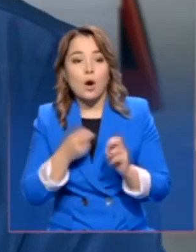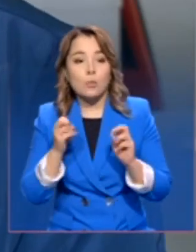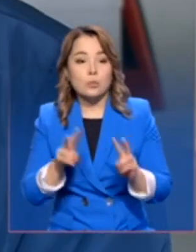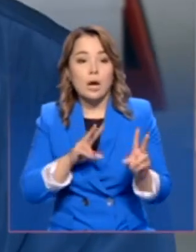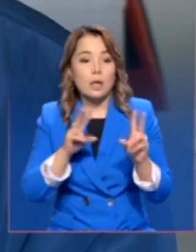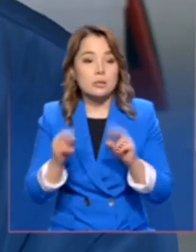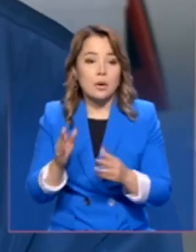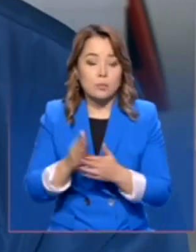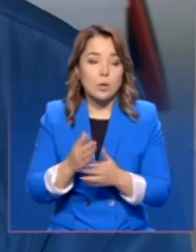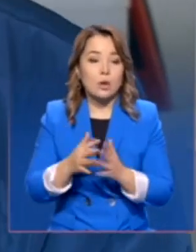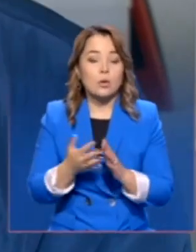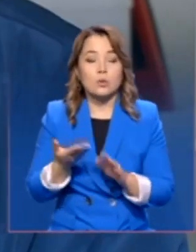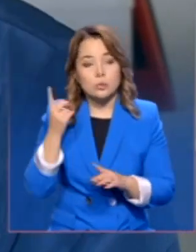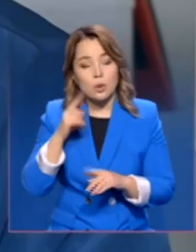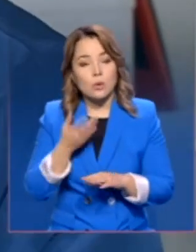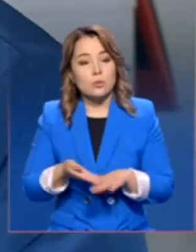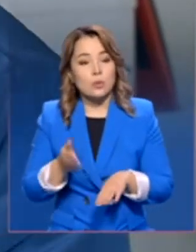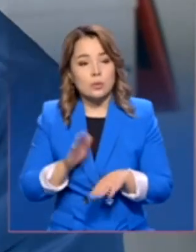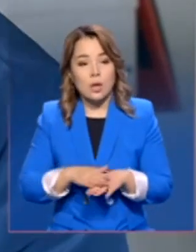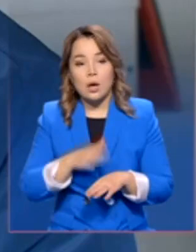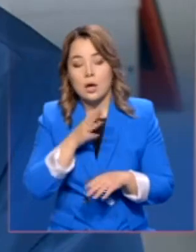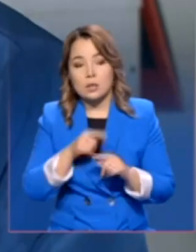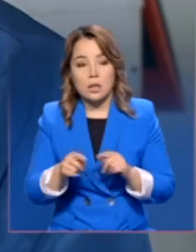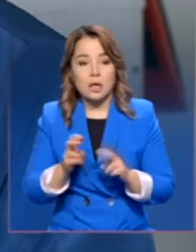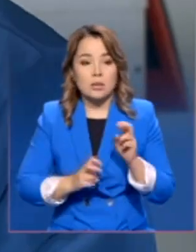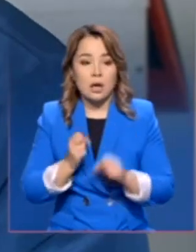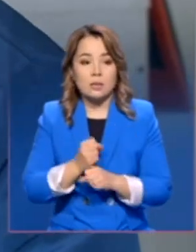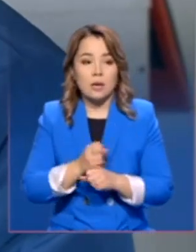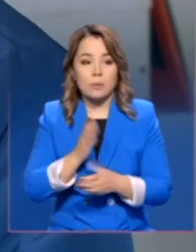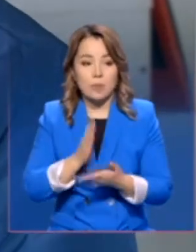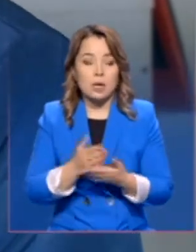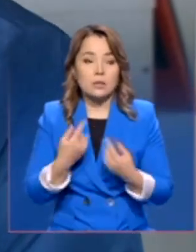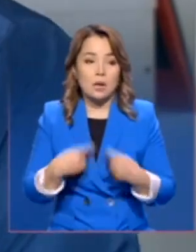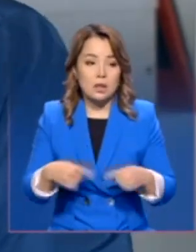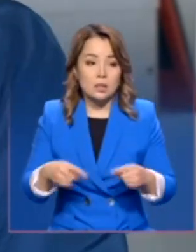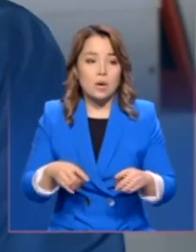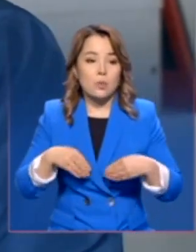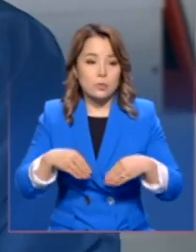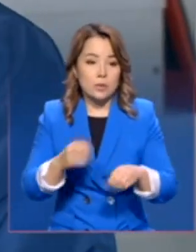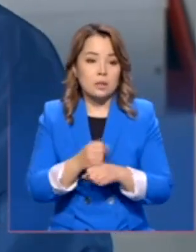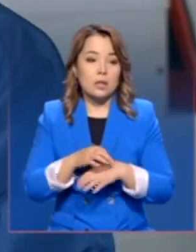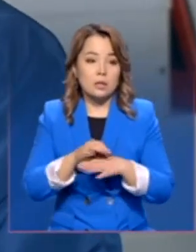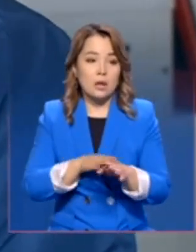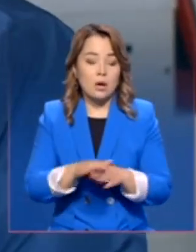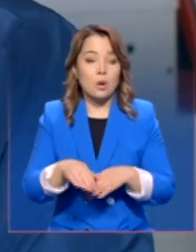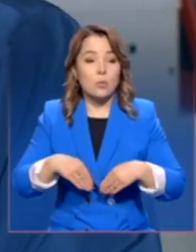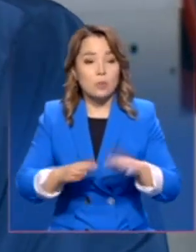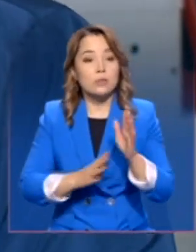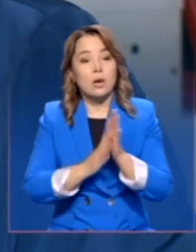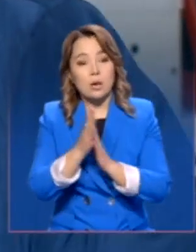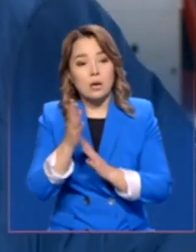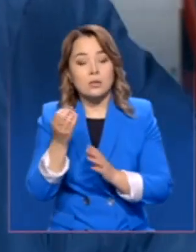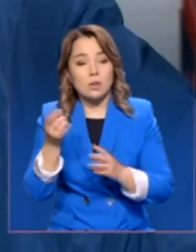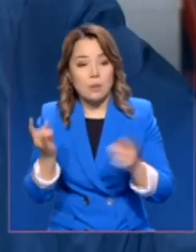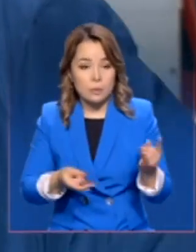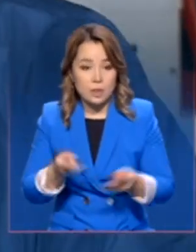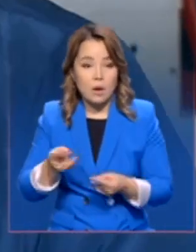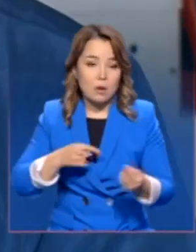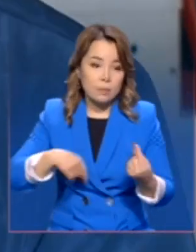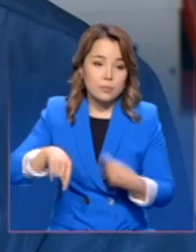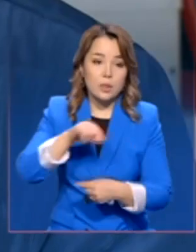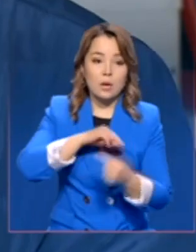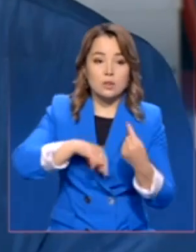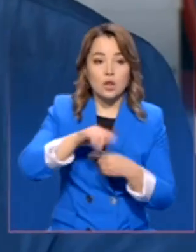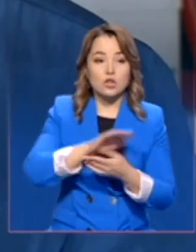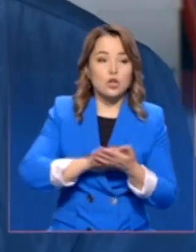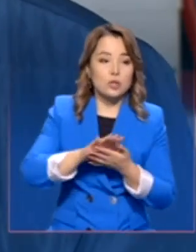кепілі. Бірақ ол оңай шаруа емес. Орманды қырып тастап жұмыс істей бермейсің ғой. Орнына басқасын егу керек. Ол өскенше тағы бір орманды кесесің. Солай ауыса береді. Сол үшін